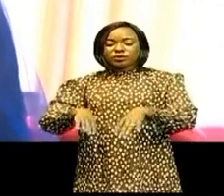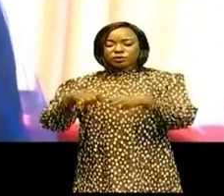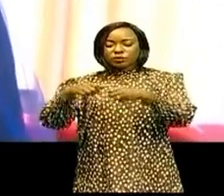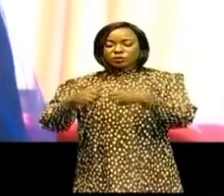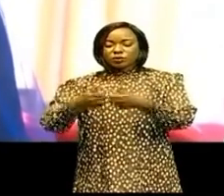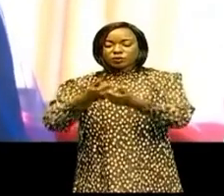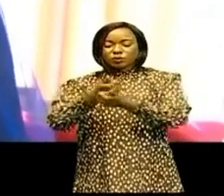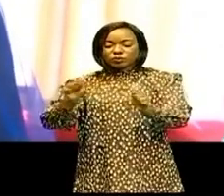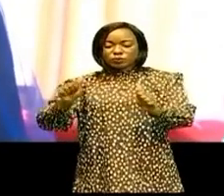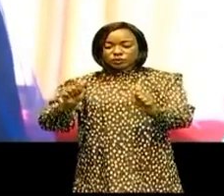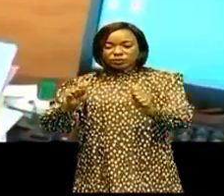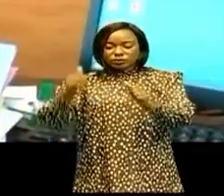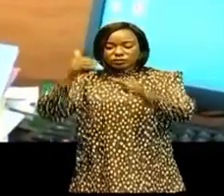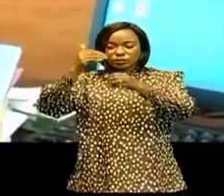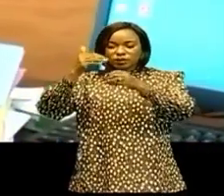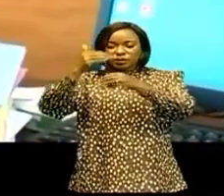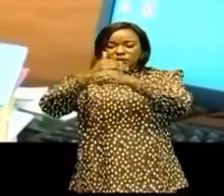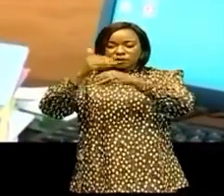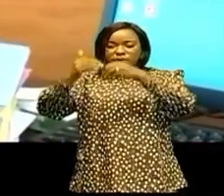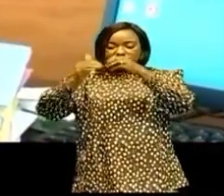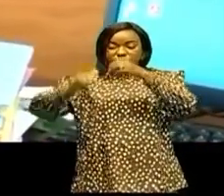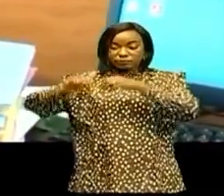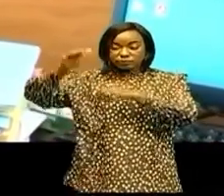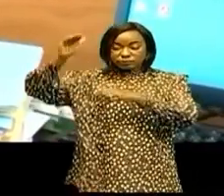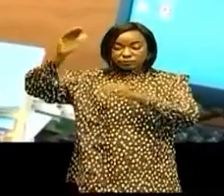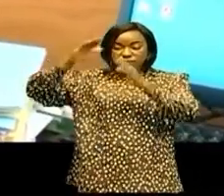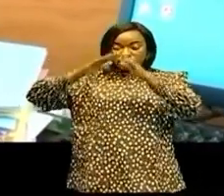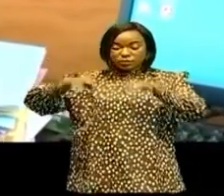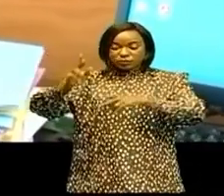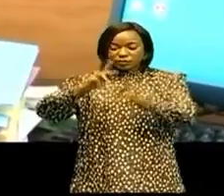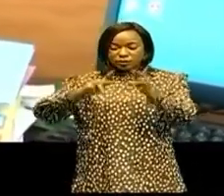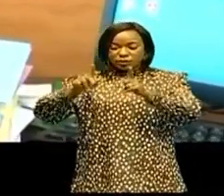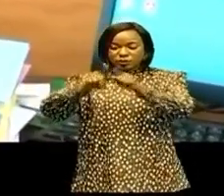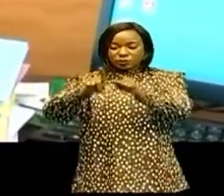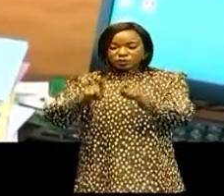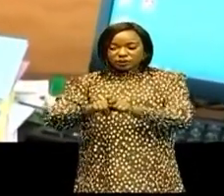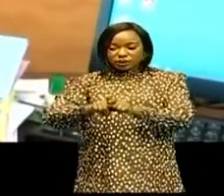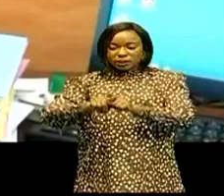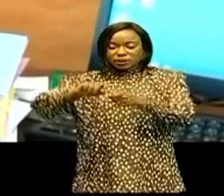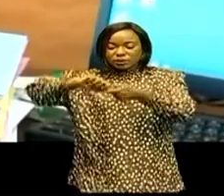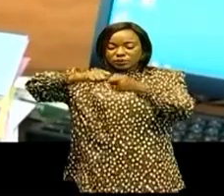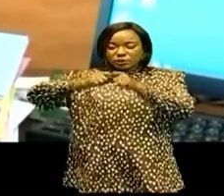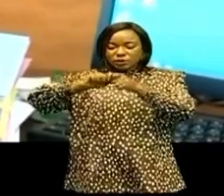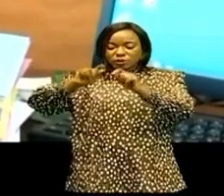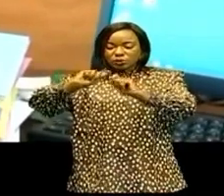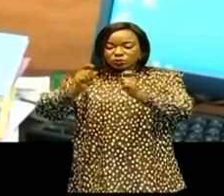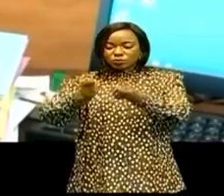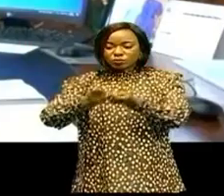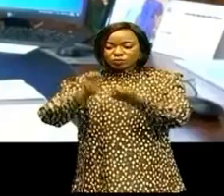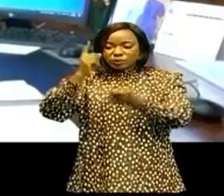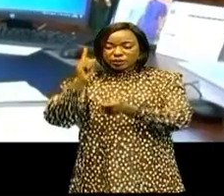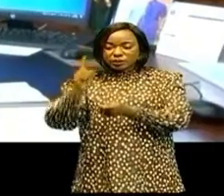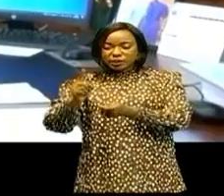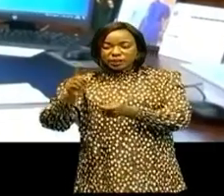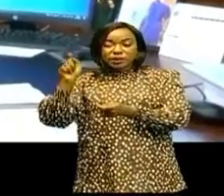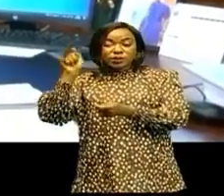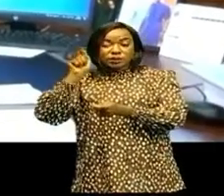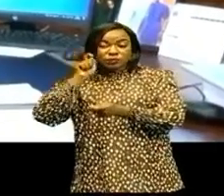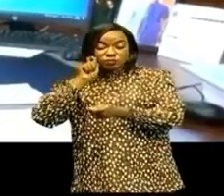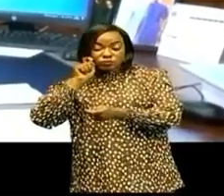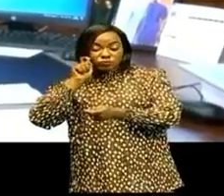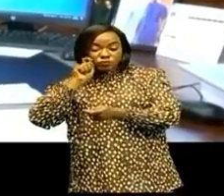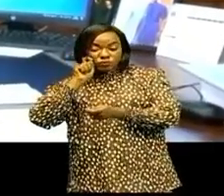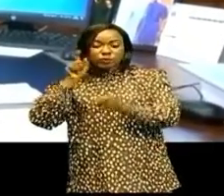l'autonomisation des bâtiments publics, la réhabilitation du groupe 1 de la centrale de la Tchopo, la construction